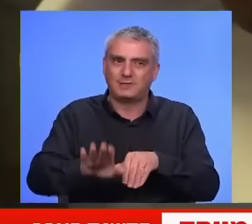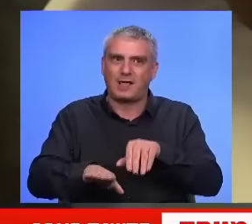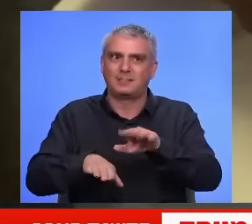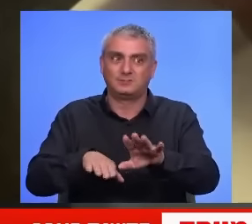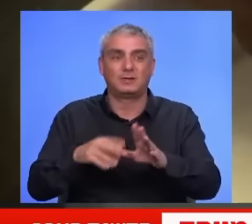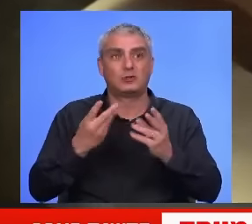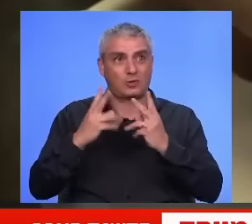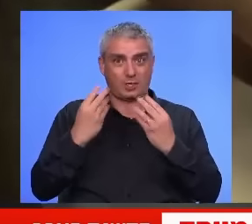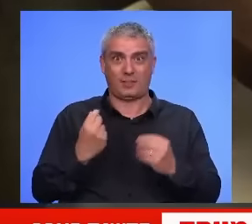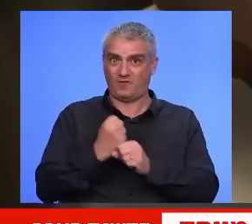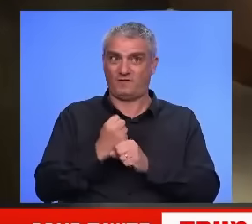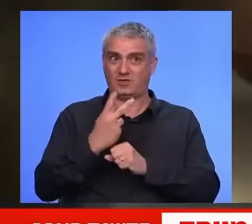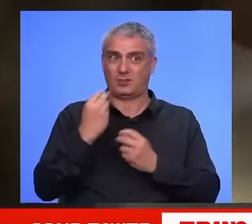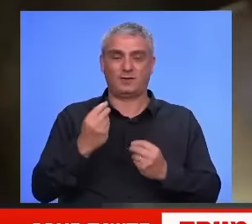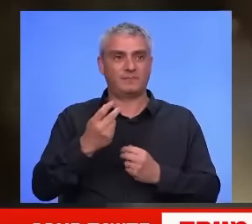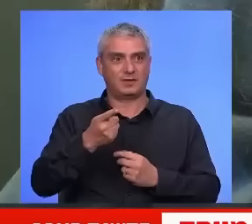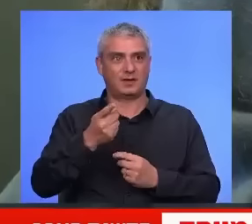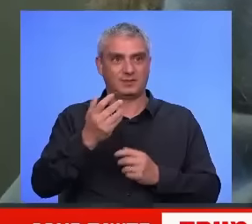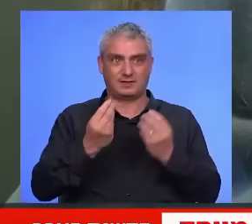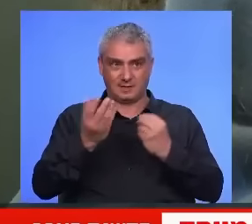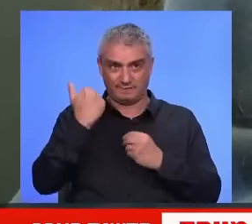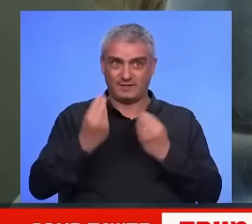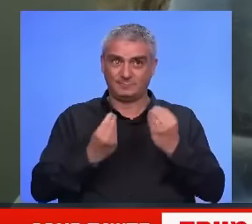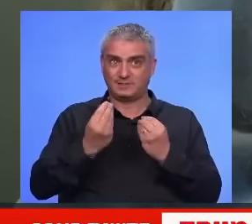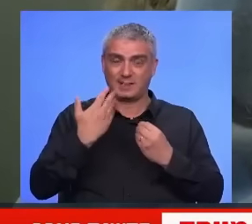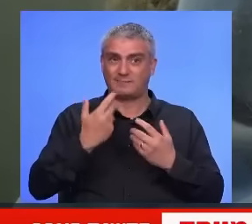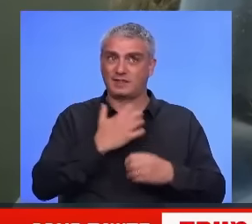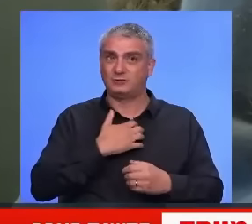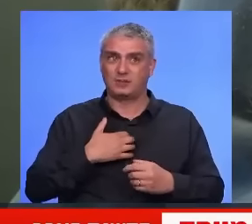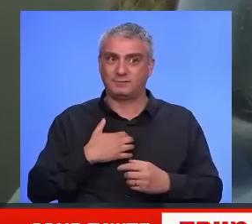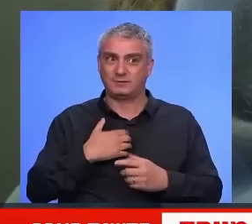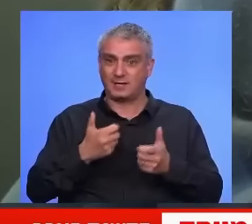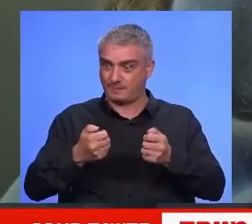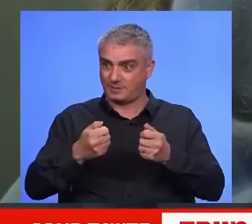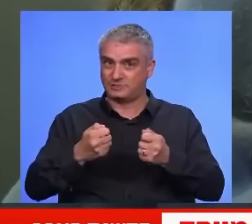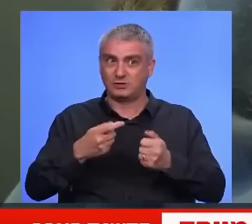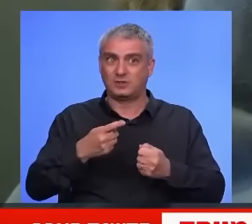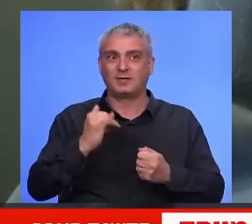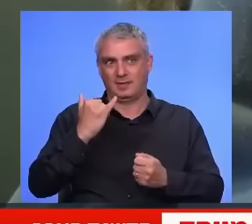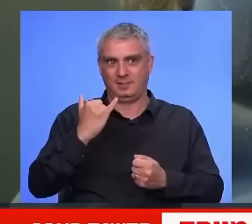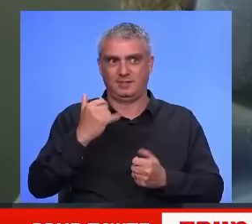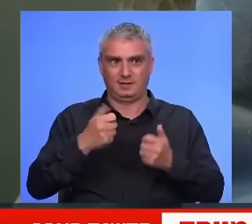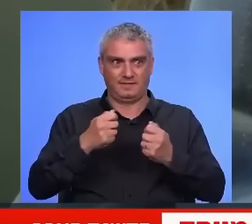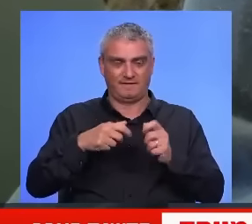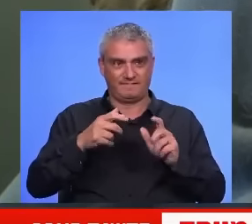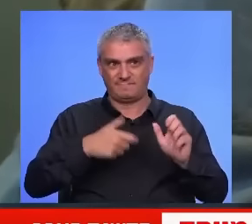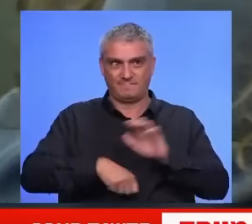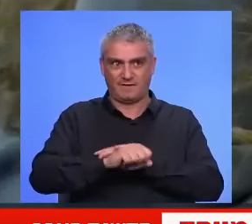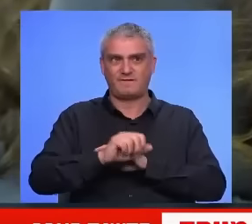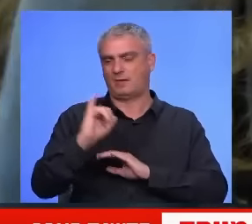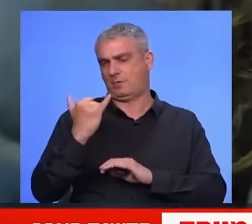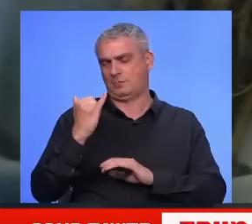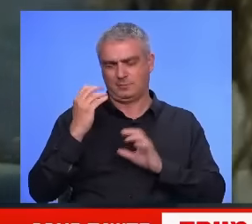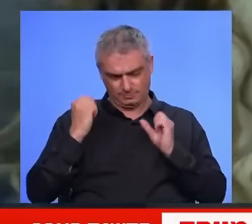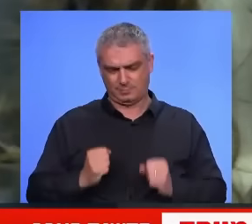טוב עובד. אבי, תספר לי, לפני היית משחק? לפני הפציעה? כאילו, פיפה זה... כן, פיפה זה שלך כזה? כן.